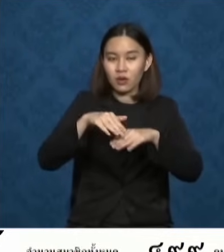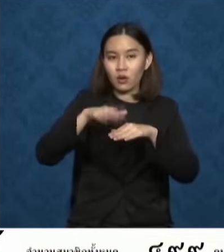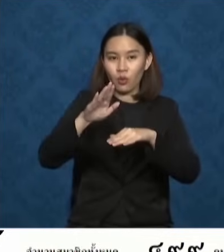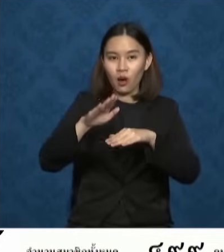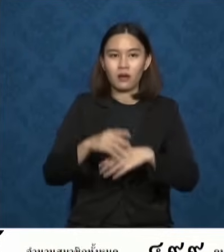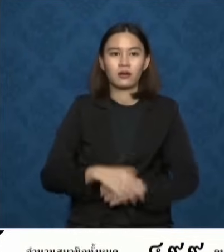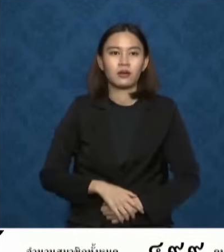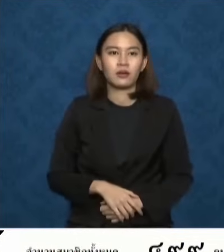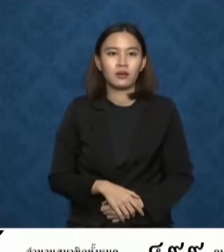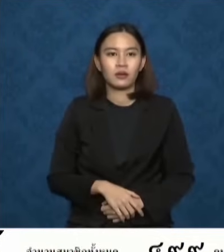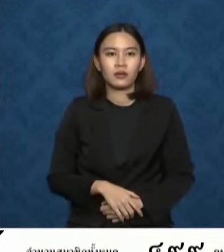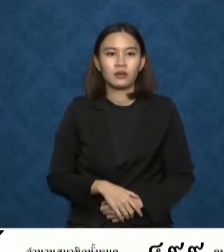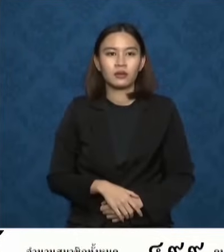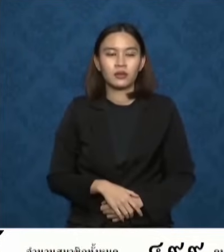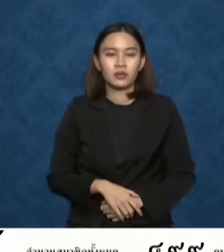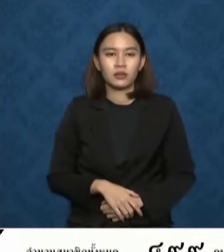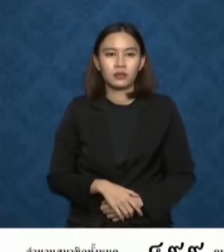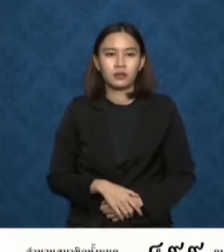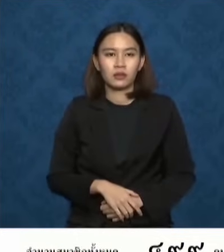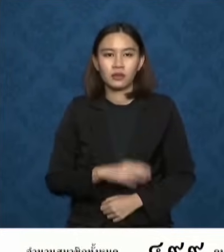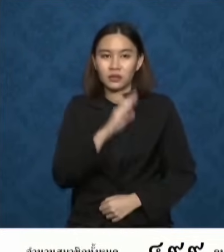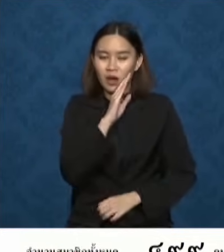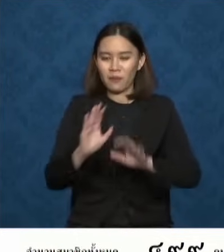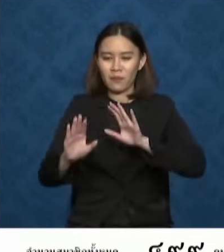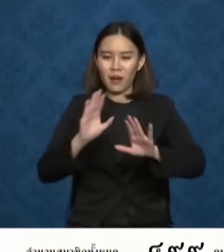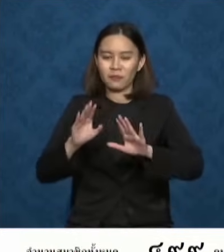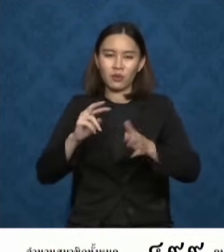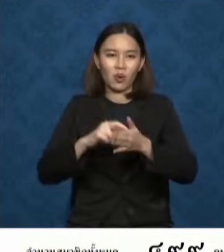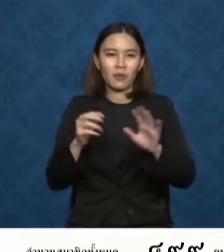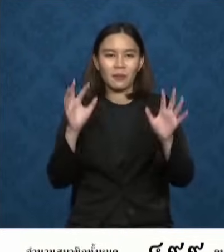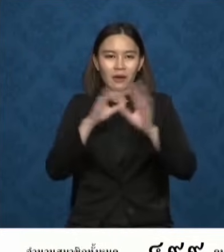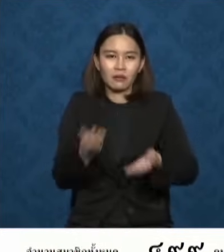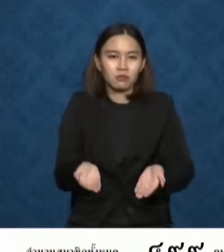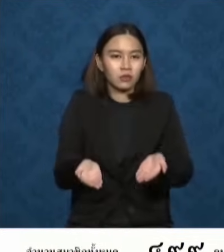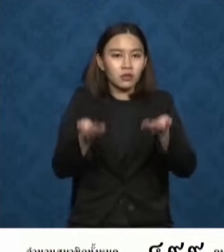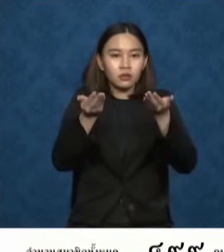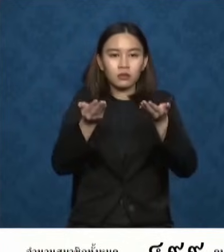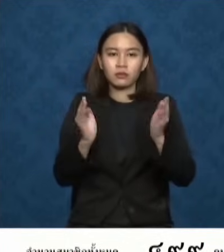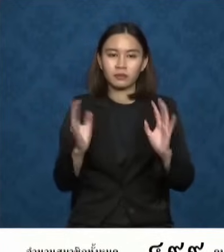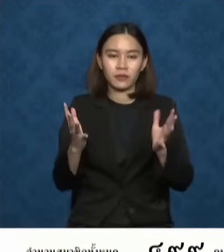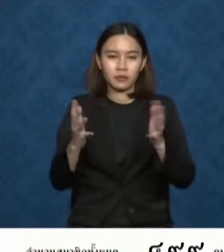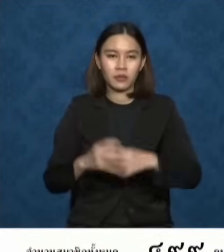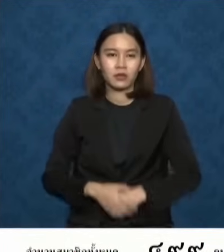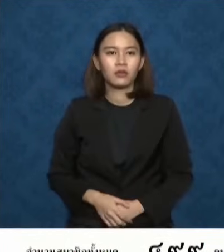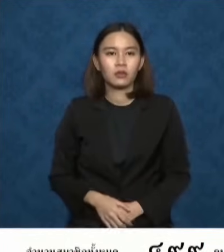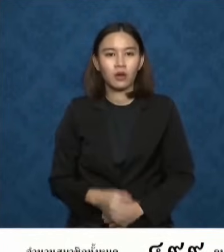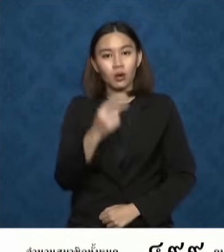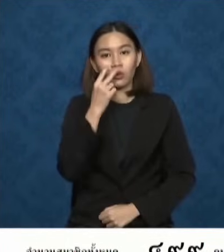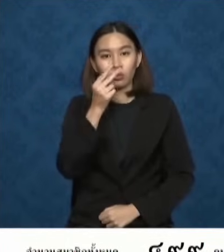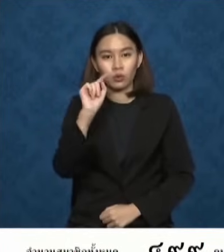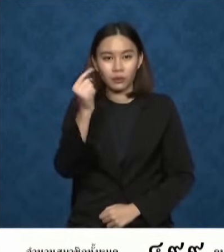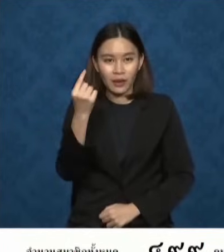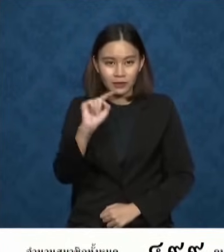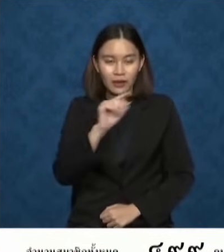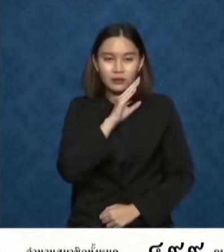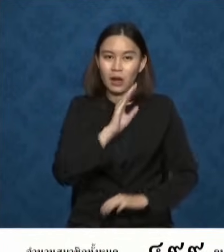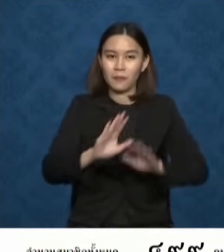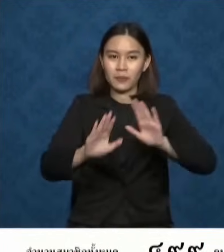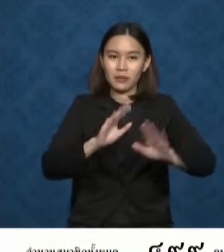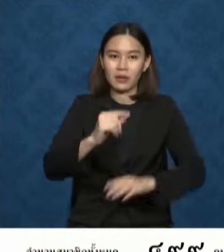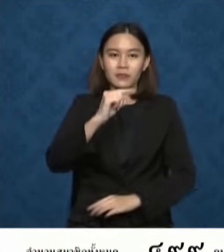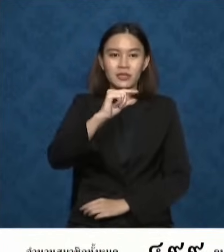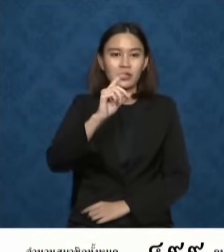าเงินเฟ้อเอาราคาเงินเฟ้อมาบวกก็ลงหมดแทบไม่ได้ขึ้นนะครับแล้วดูอีกทีก็จะเห็นว่าเมื่อเทียบกับ